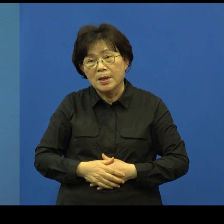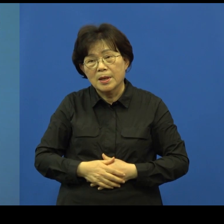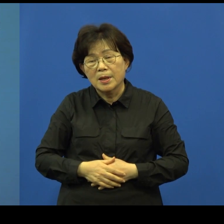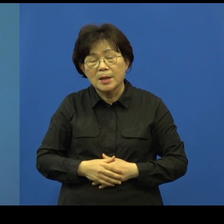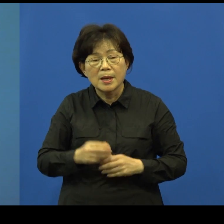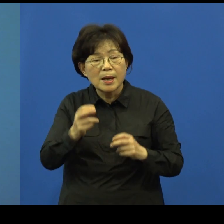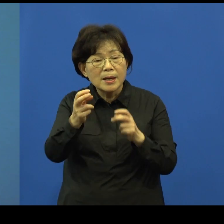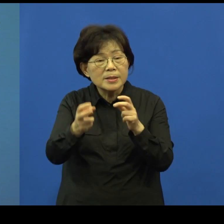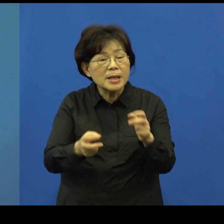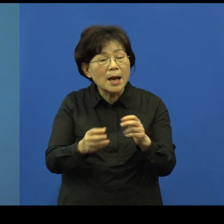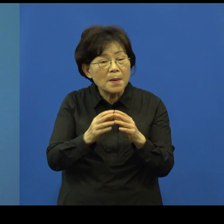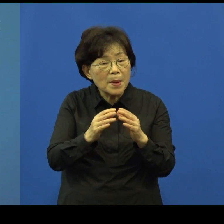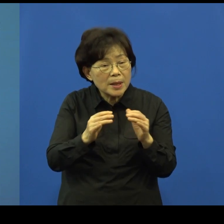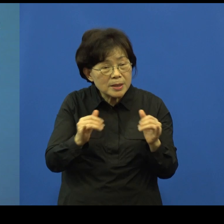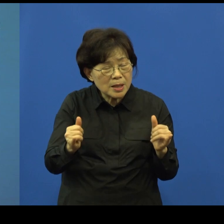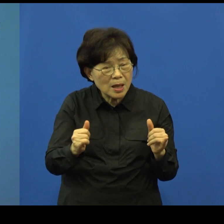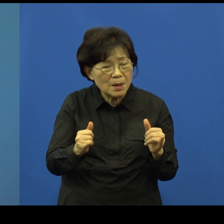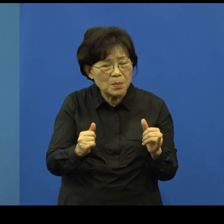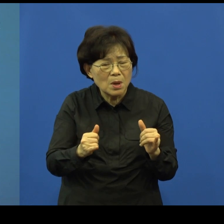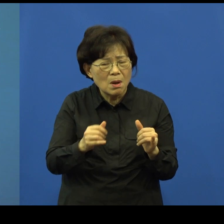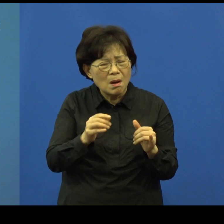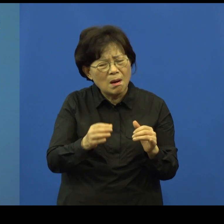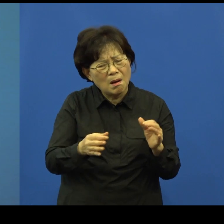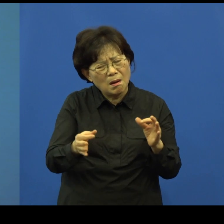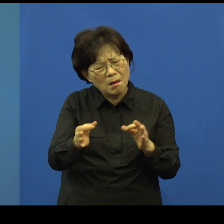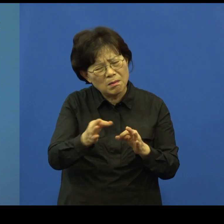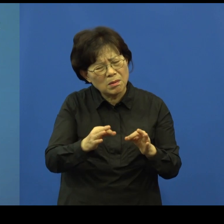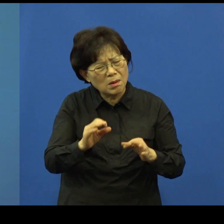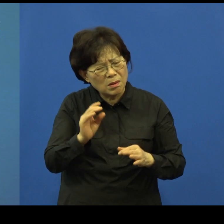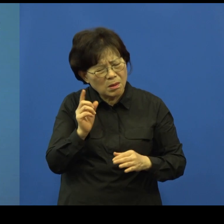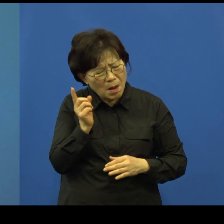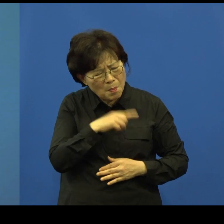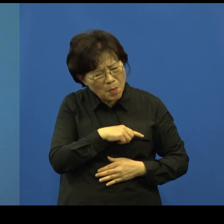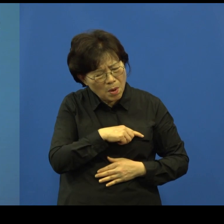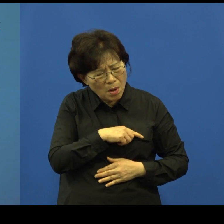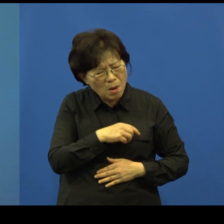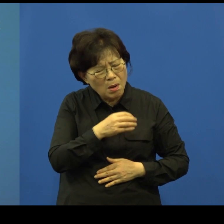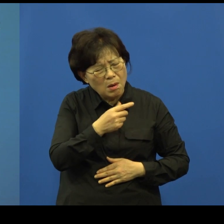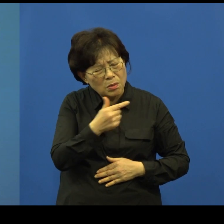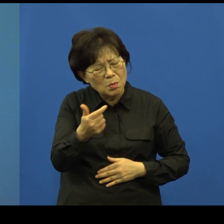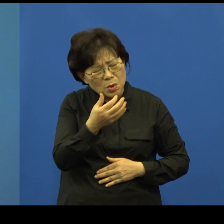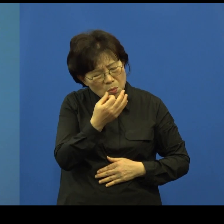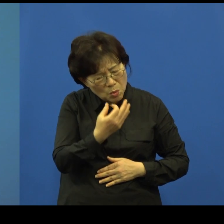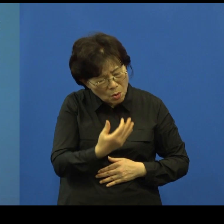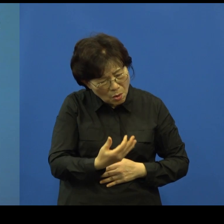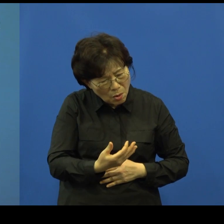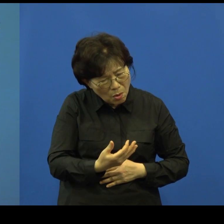사업을 하는 사람이 자꾸 경기가 안 좋아, 경기가 안 좋아. 너무 힘들어.